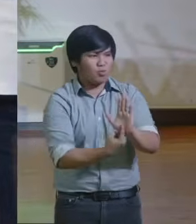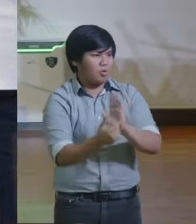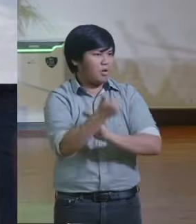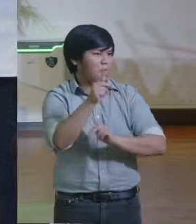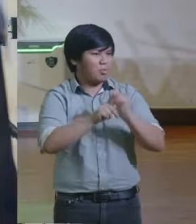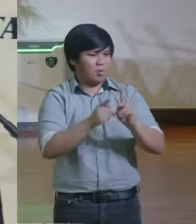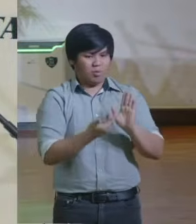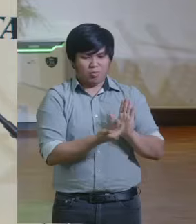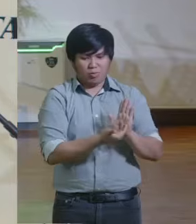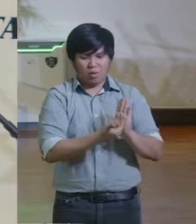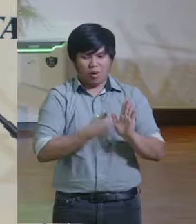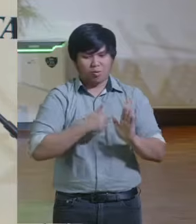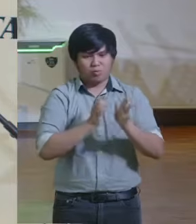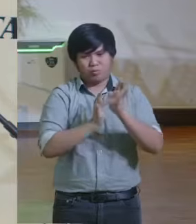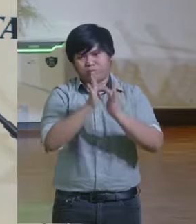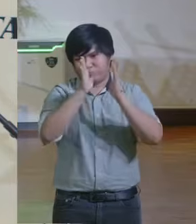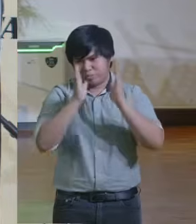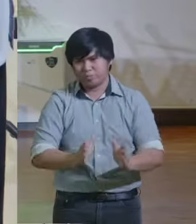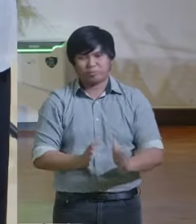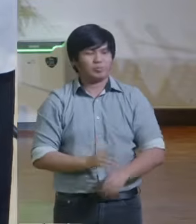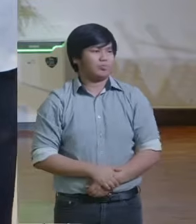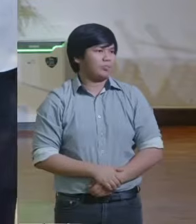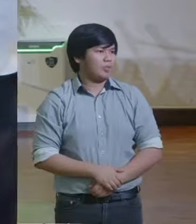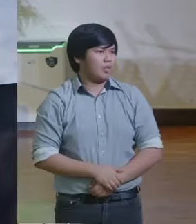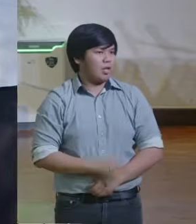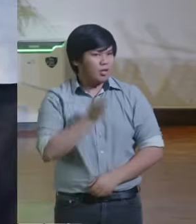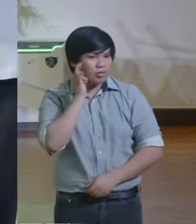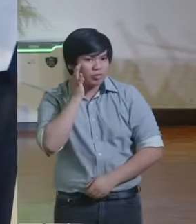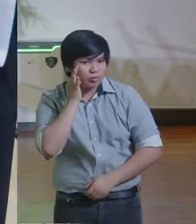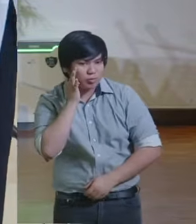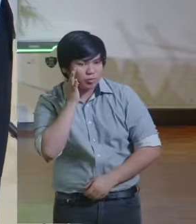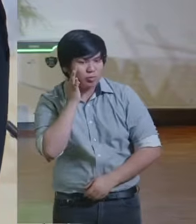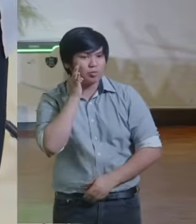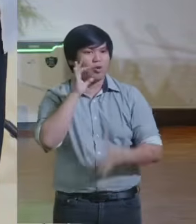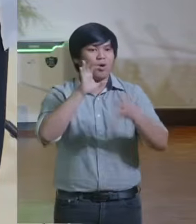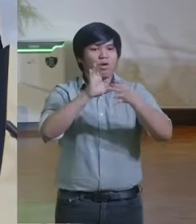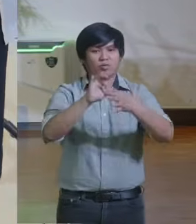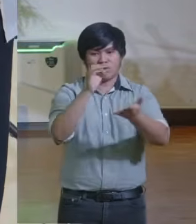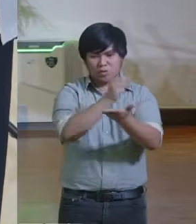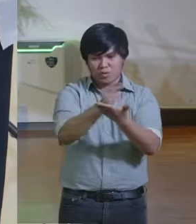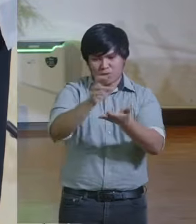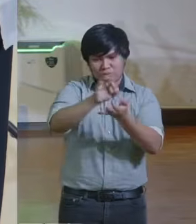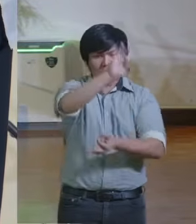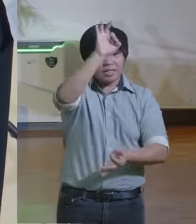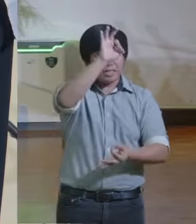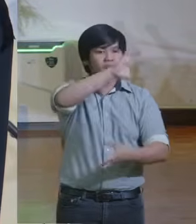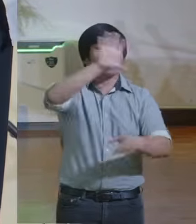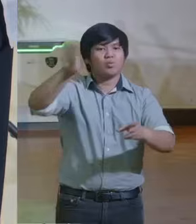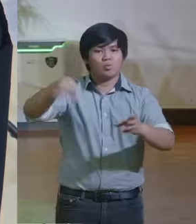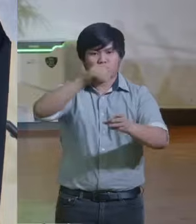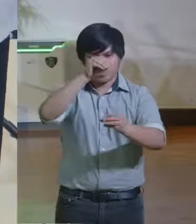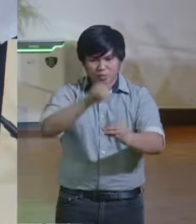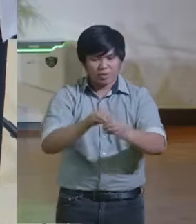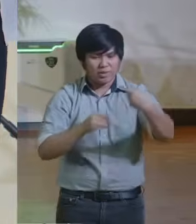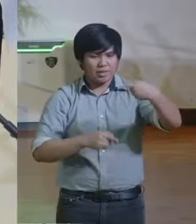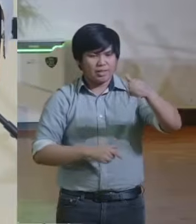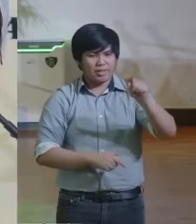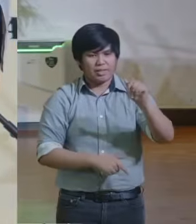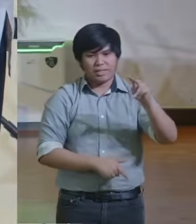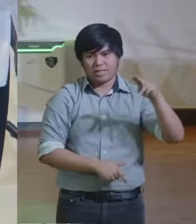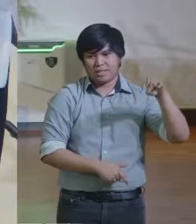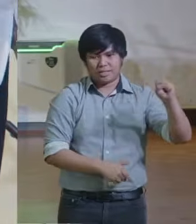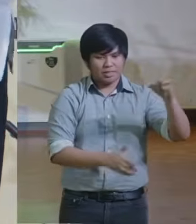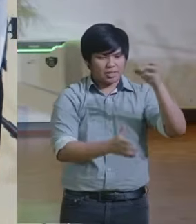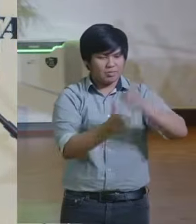ito, ang fruit of the Spirit, Galatians 5:22 and 23. Dito nyo